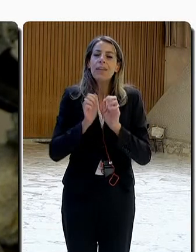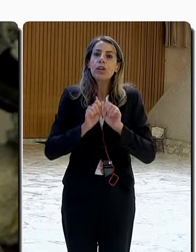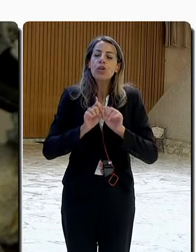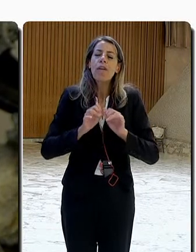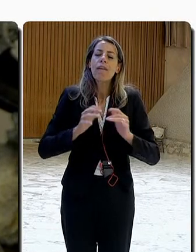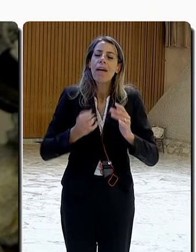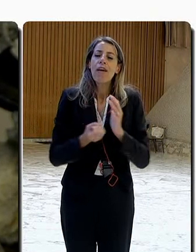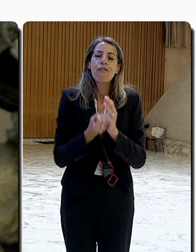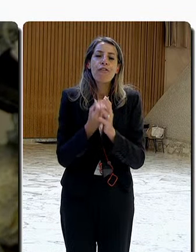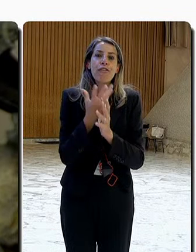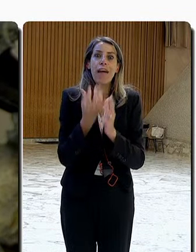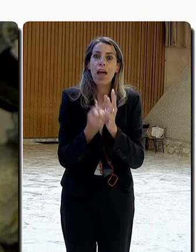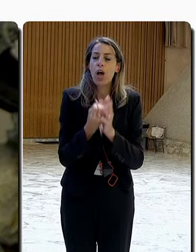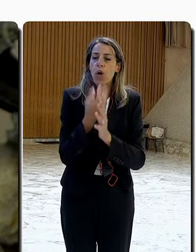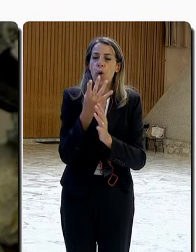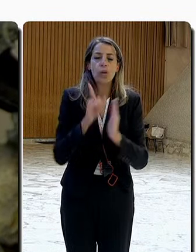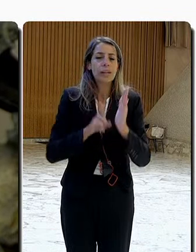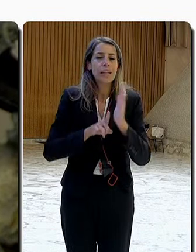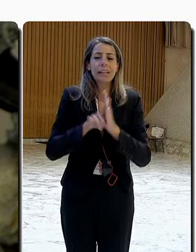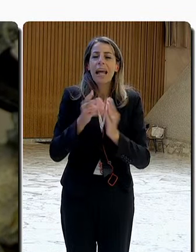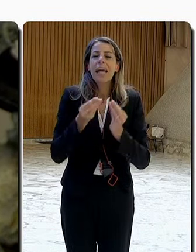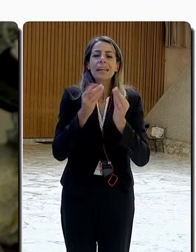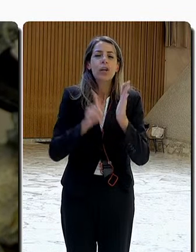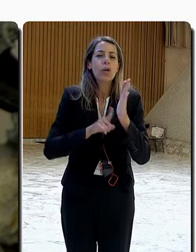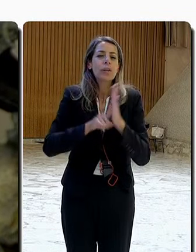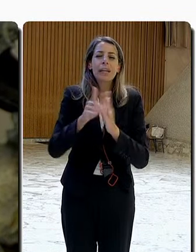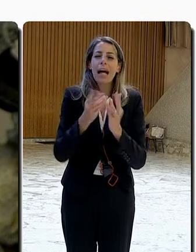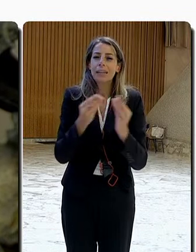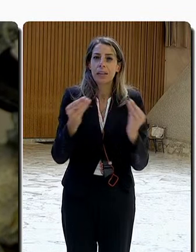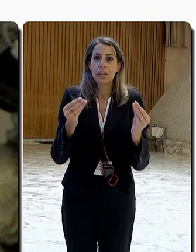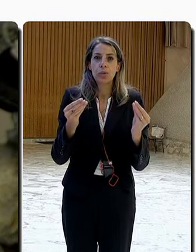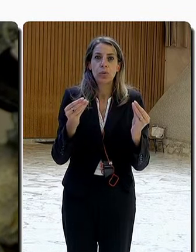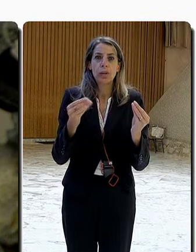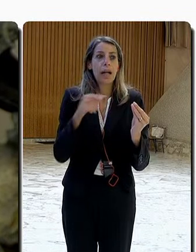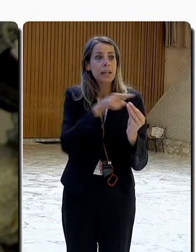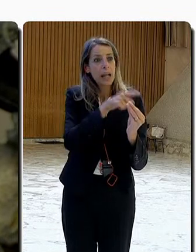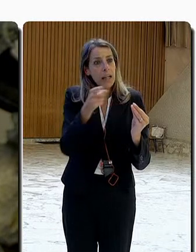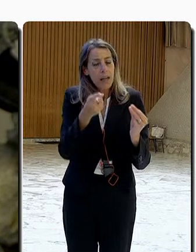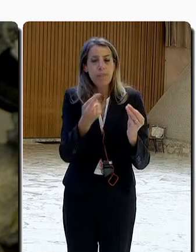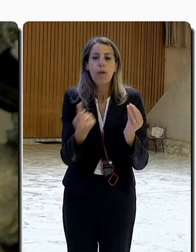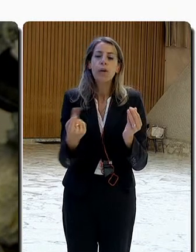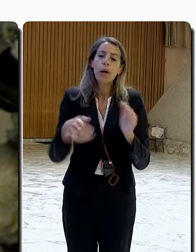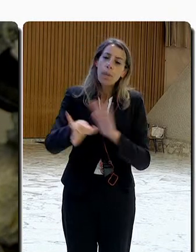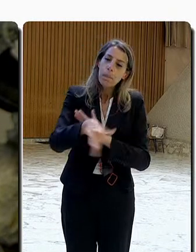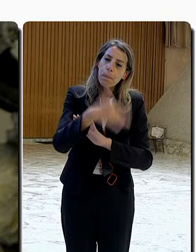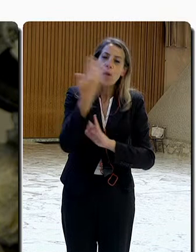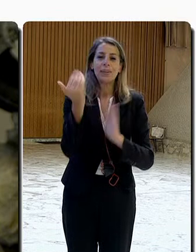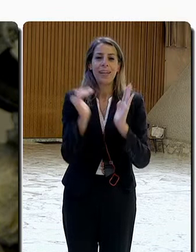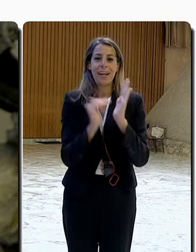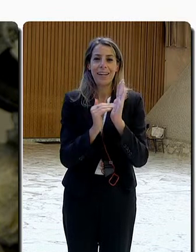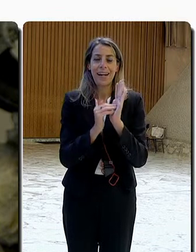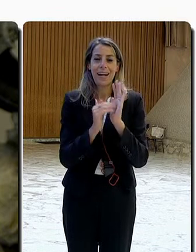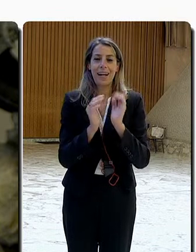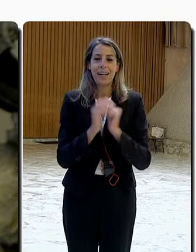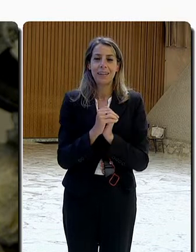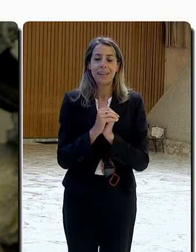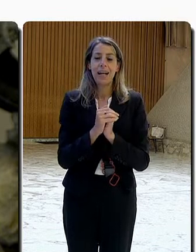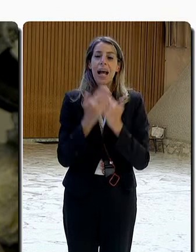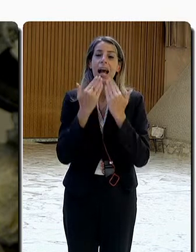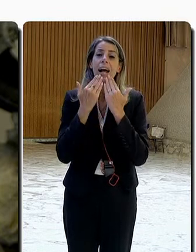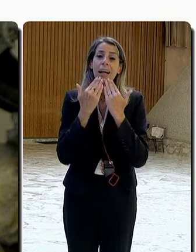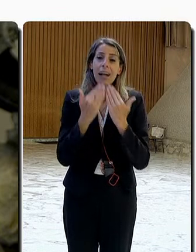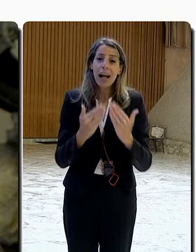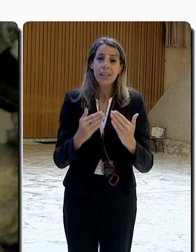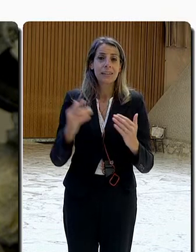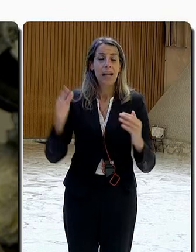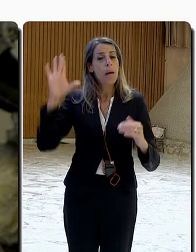grazia nei frutti che vi porterete a casa. Grazie per